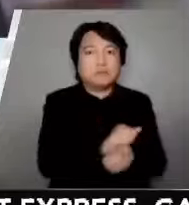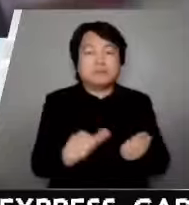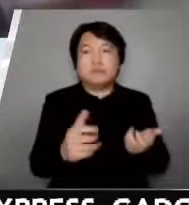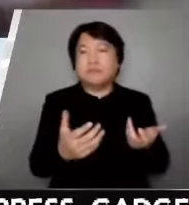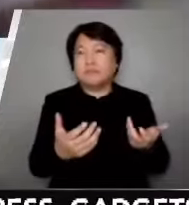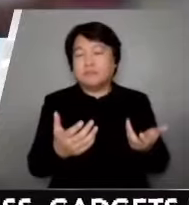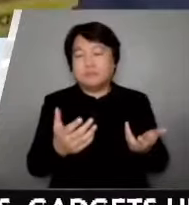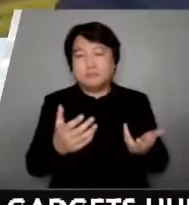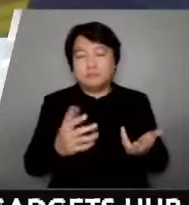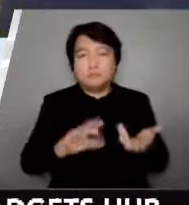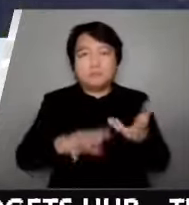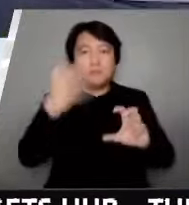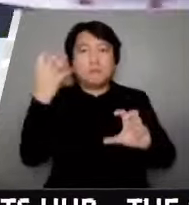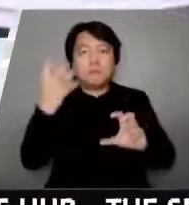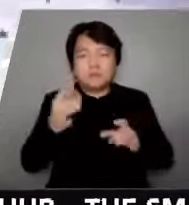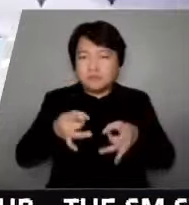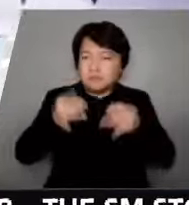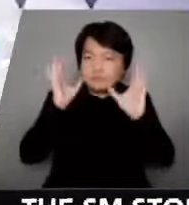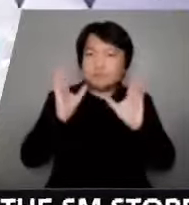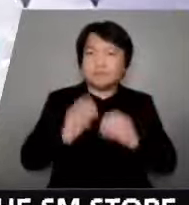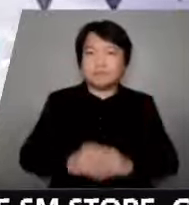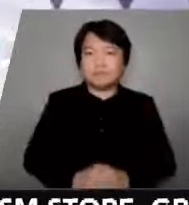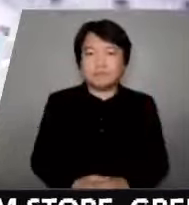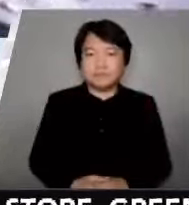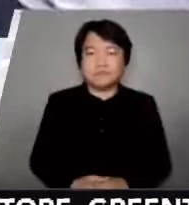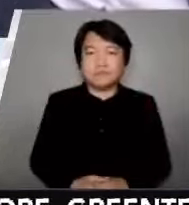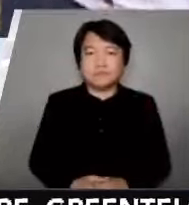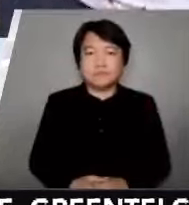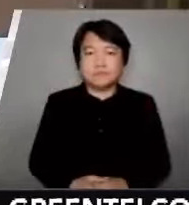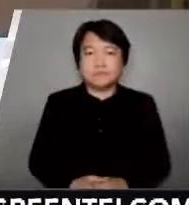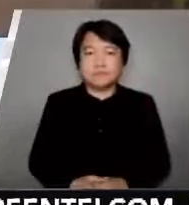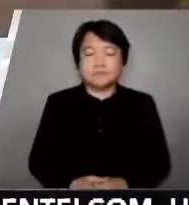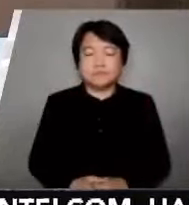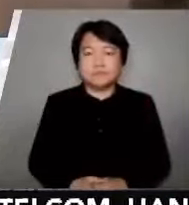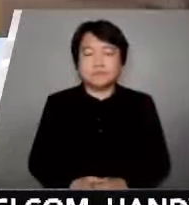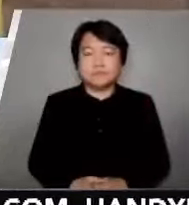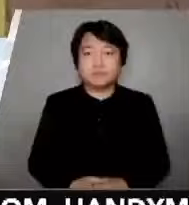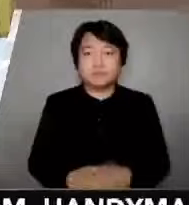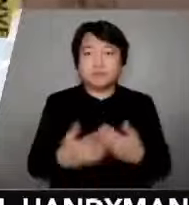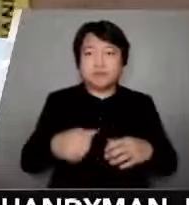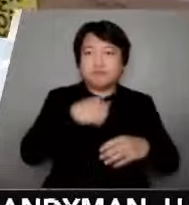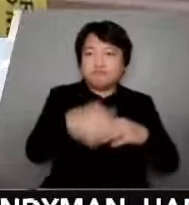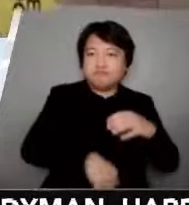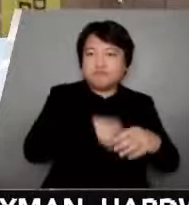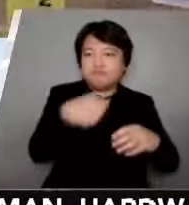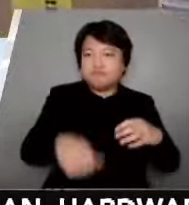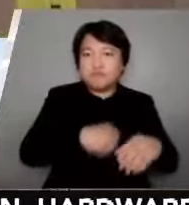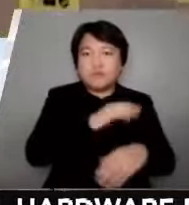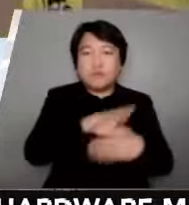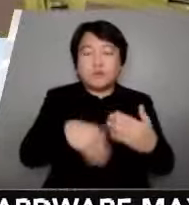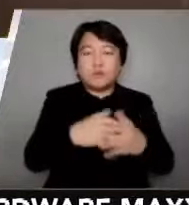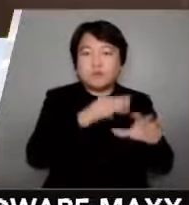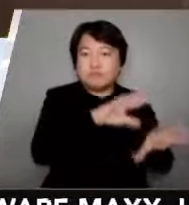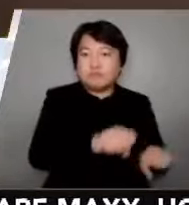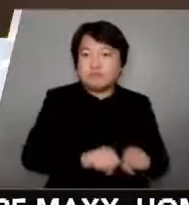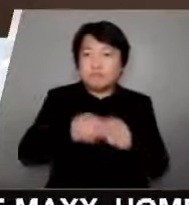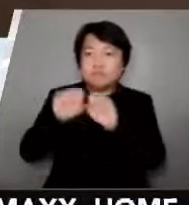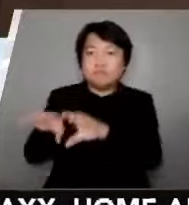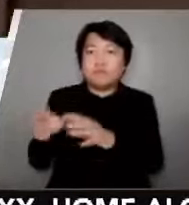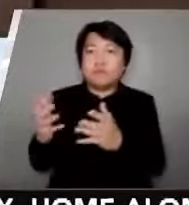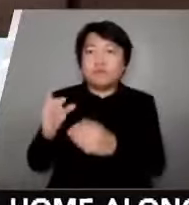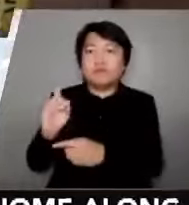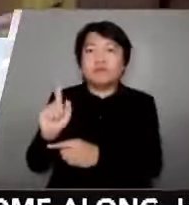natin So delikado po sinelyuhan ng mga produkto hahakutin daw ito at ilalagay sa bodega ng DTI para